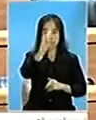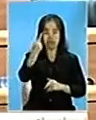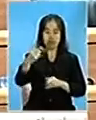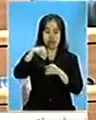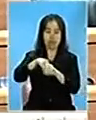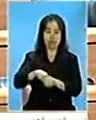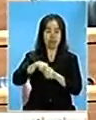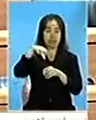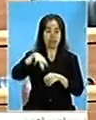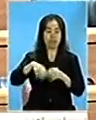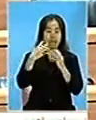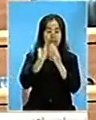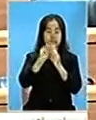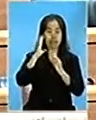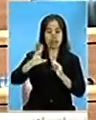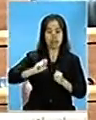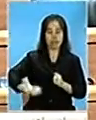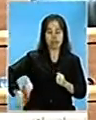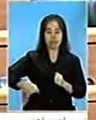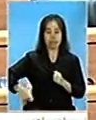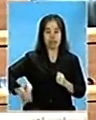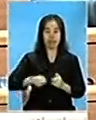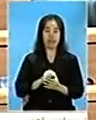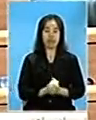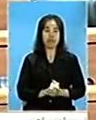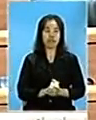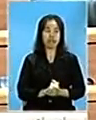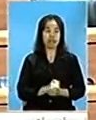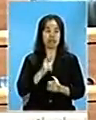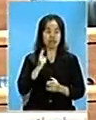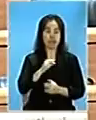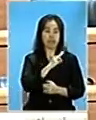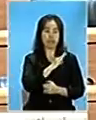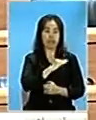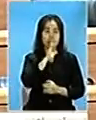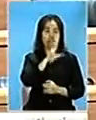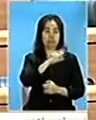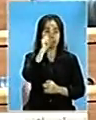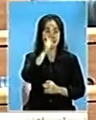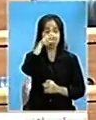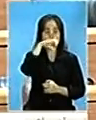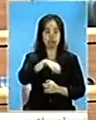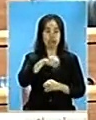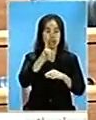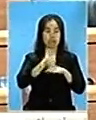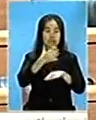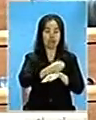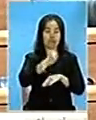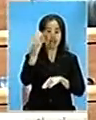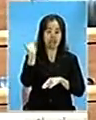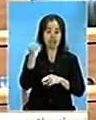อยู่ณเรือนจำกรุงพนมเปญซึ่งเป็นสมาชิกสภาพัฒนาการเมืองในขณะนั้น